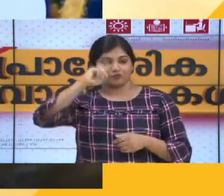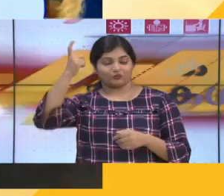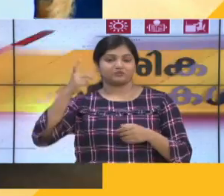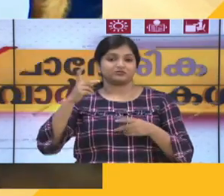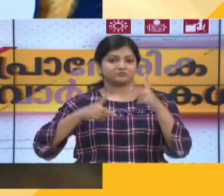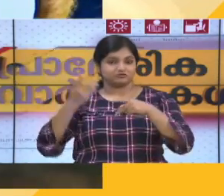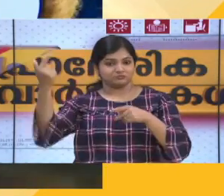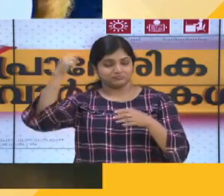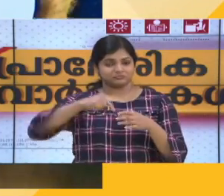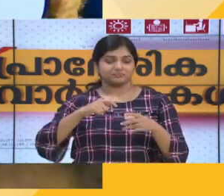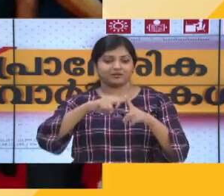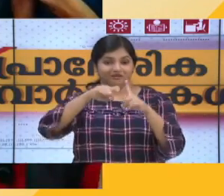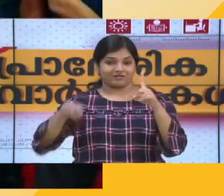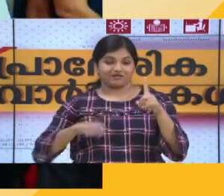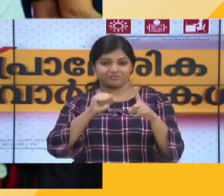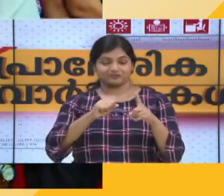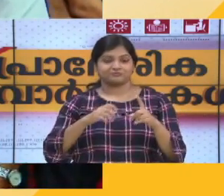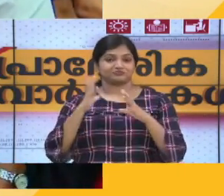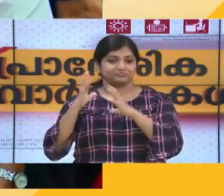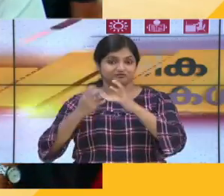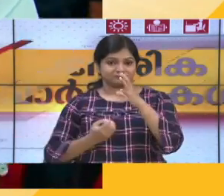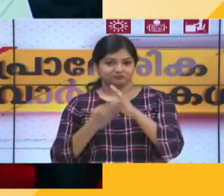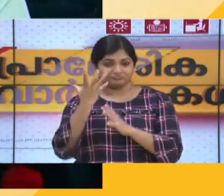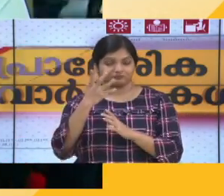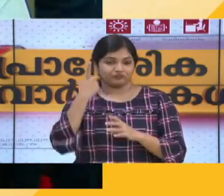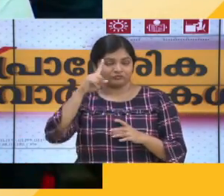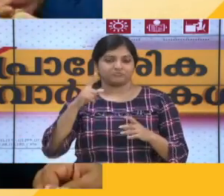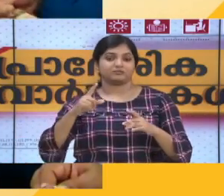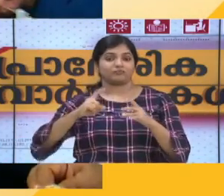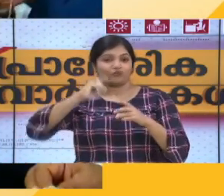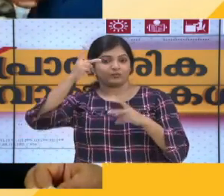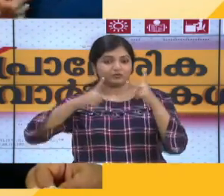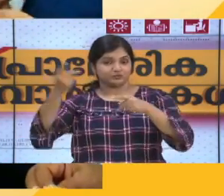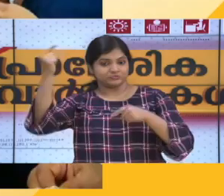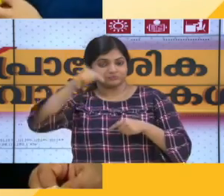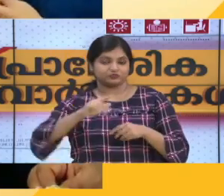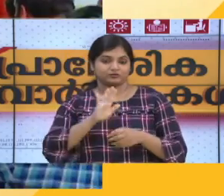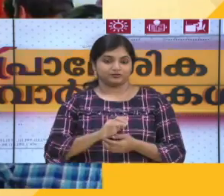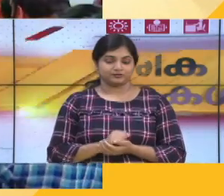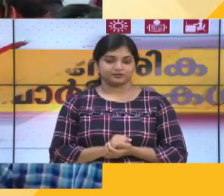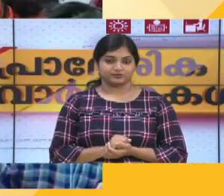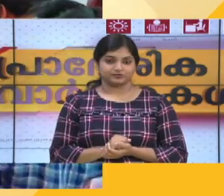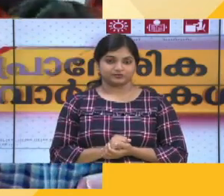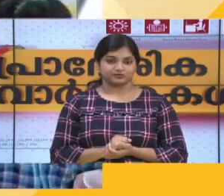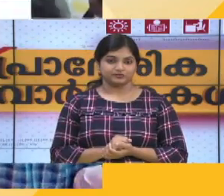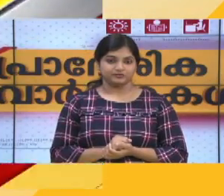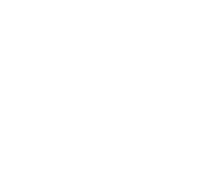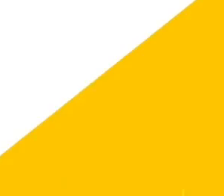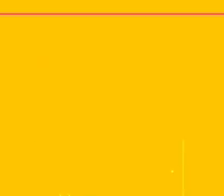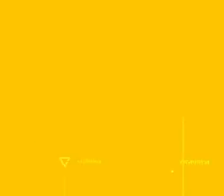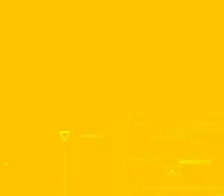കേരളത്തിലെ നാളികേര വ്യവസായത്തിന്റെ വികസനത്തിന് വേണ്ടിയുള്ള ചർച്ചകളിൽ പങ്കെടുക്കുന്നു എന്നതാണ് ഇതിലേറെ ശ്രദ്ധേയം. 24 കോഴിക്കോട്.